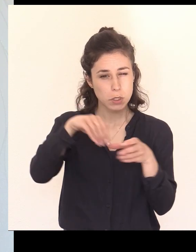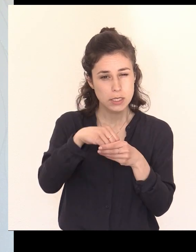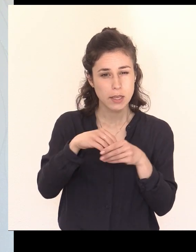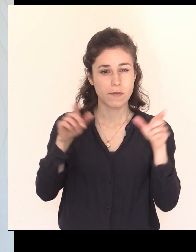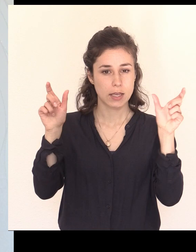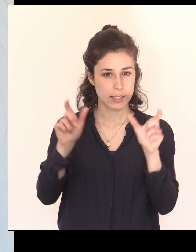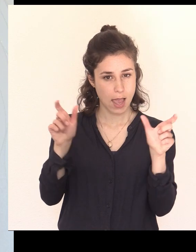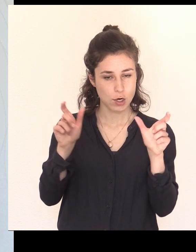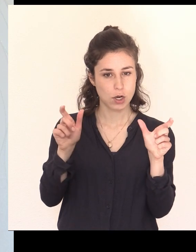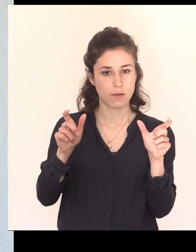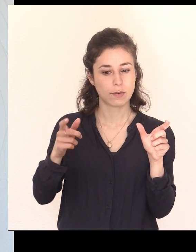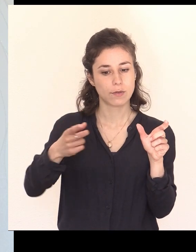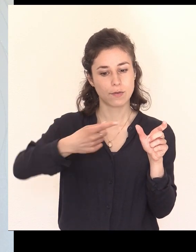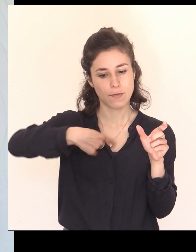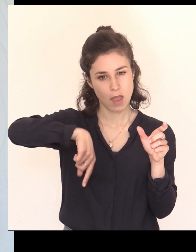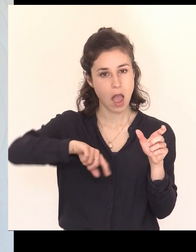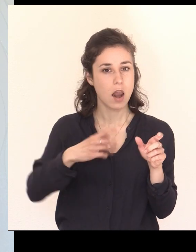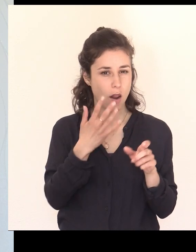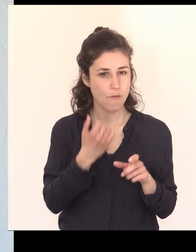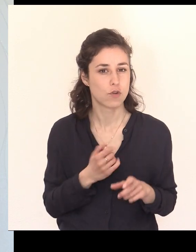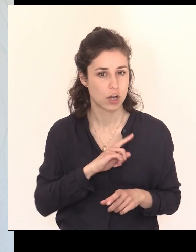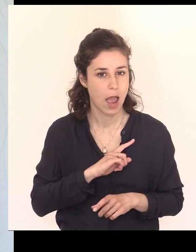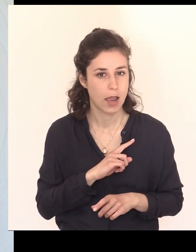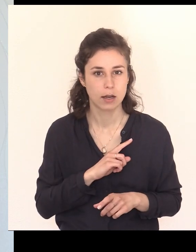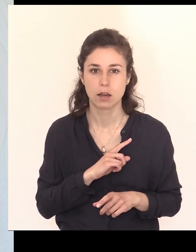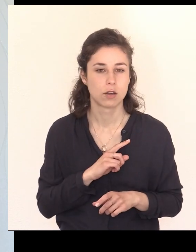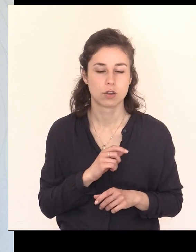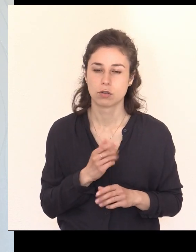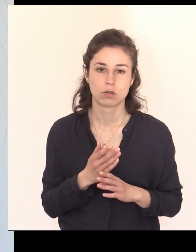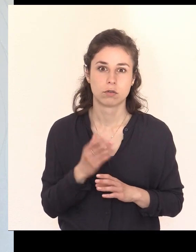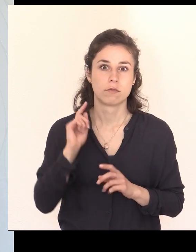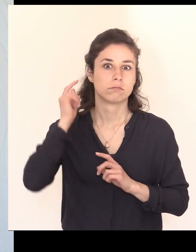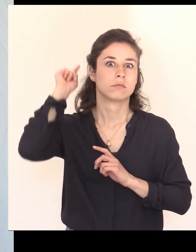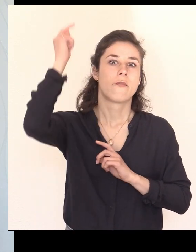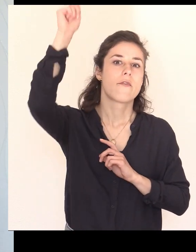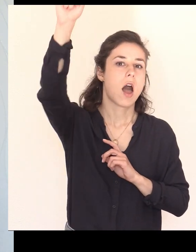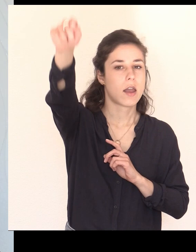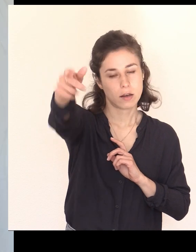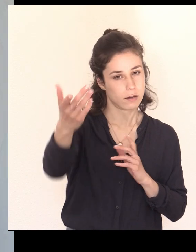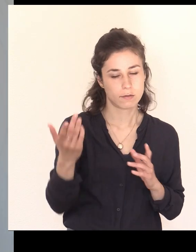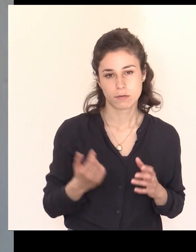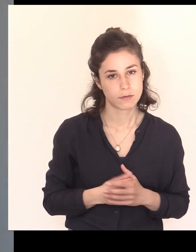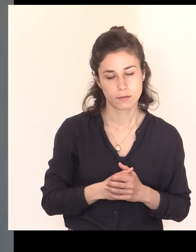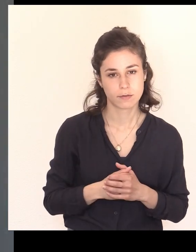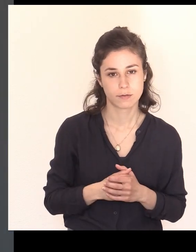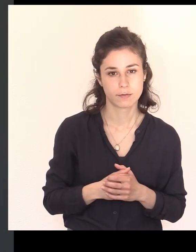eigentlich alle träumen, weiter entfernt als je zuvor.